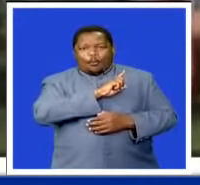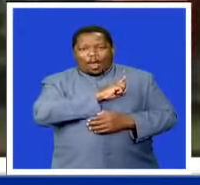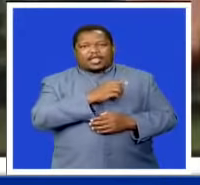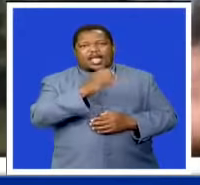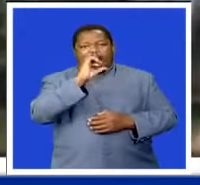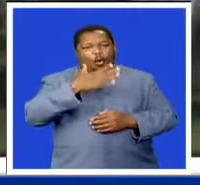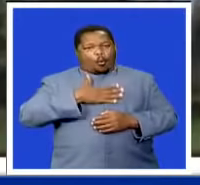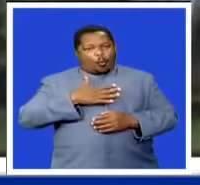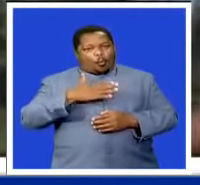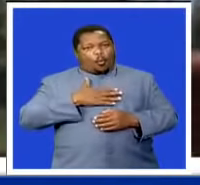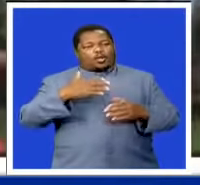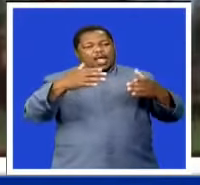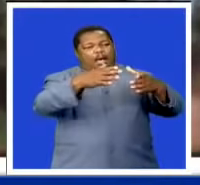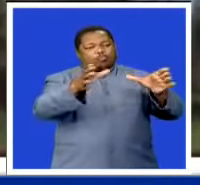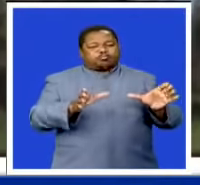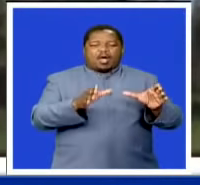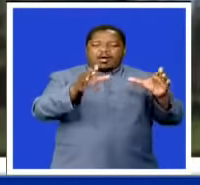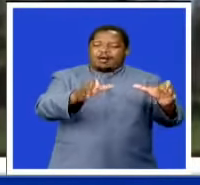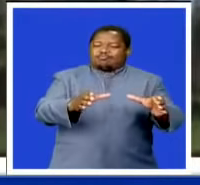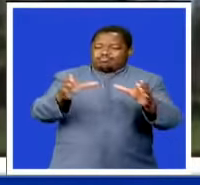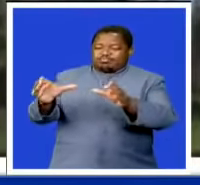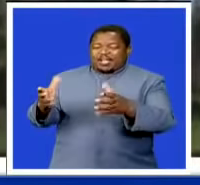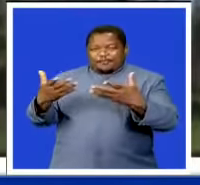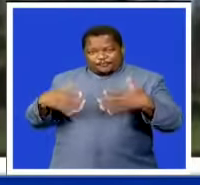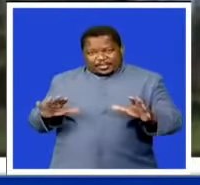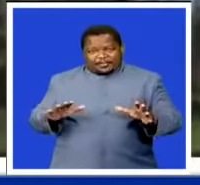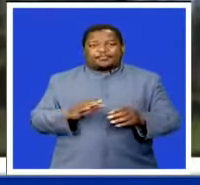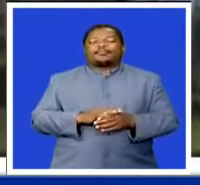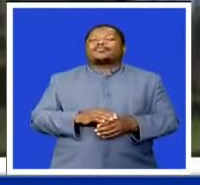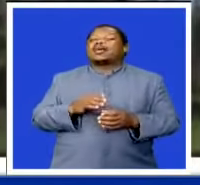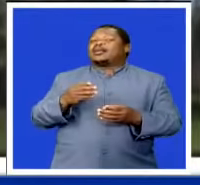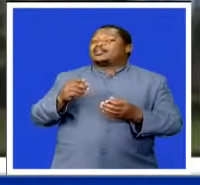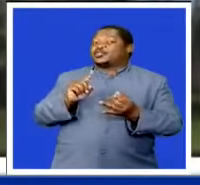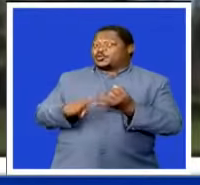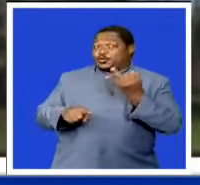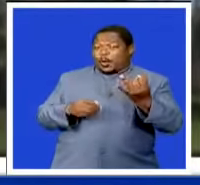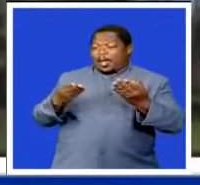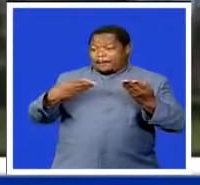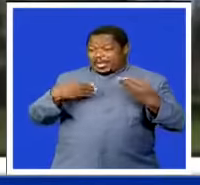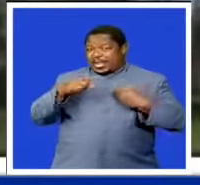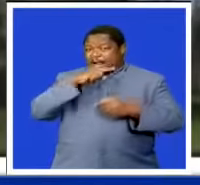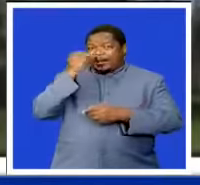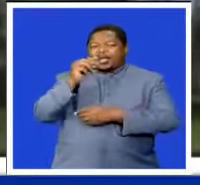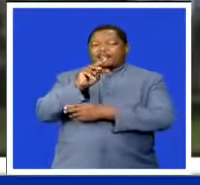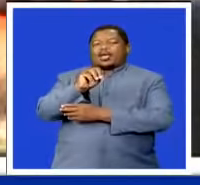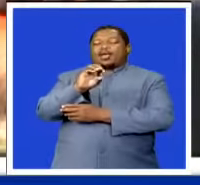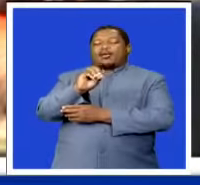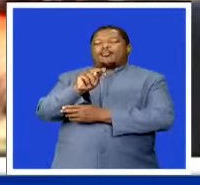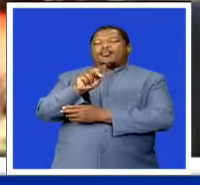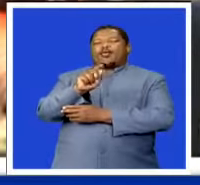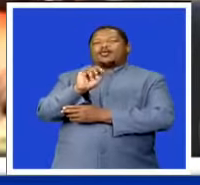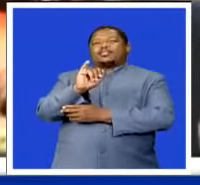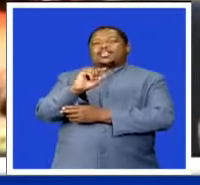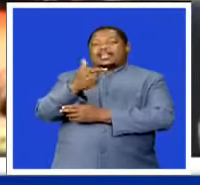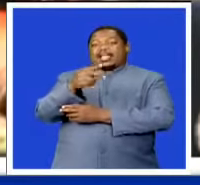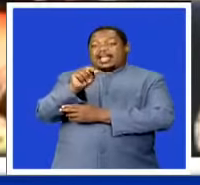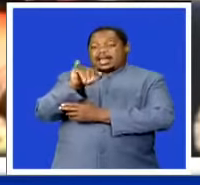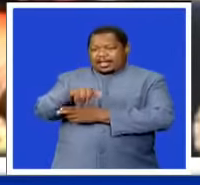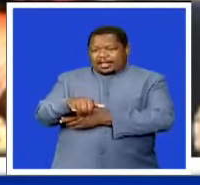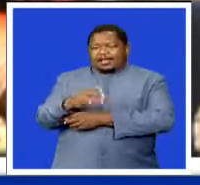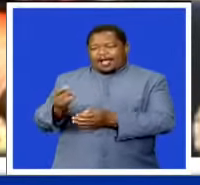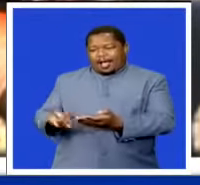Montigny emandi bayasifakela emathangeni kude nje inkinga ye-COVID angingayibheki la. Nhlanhla